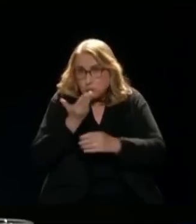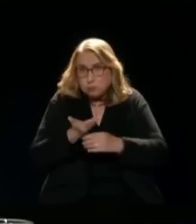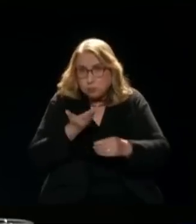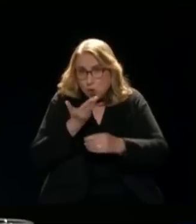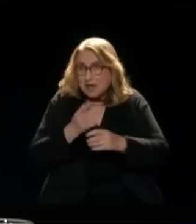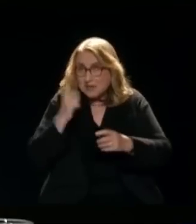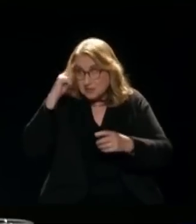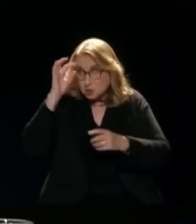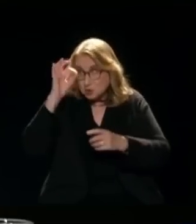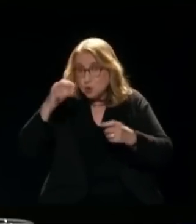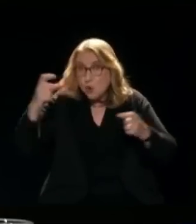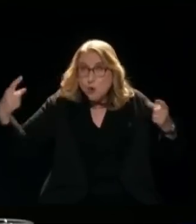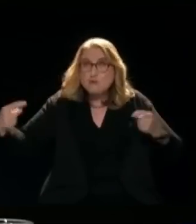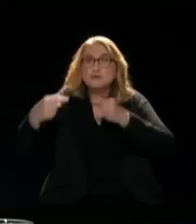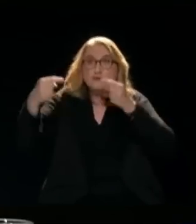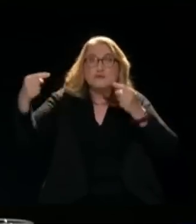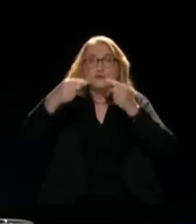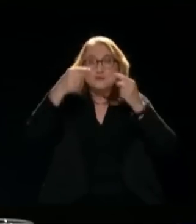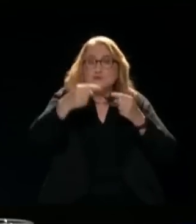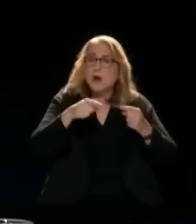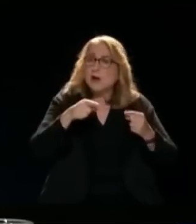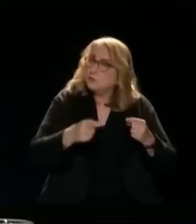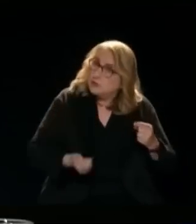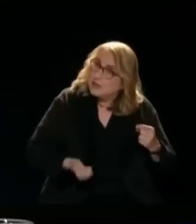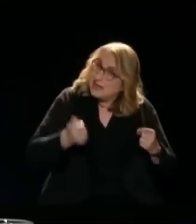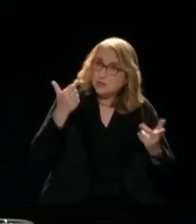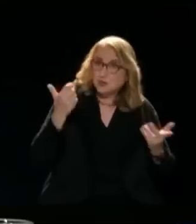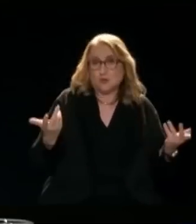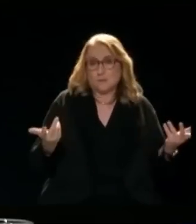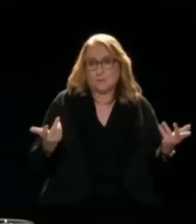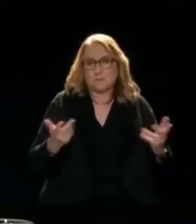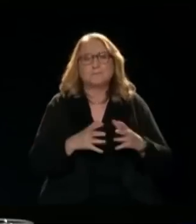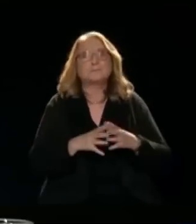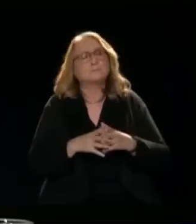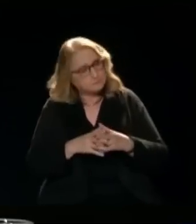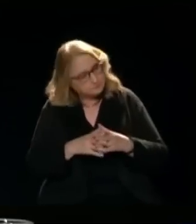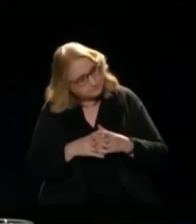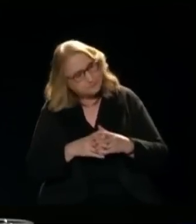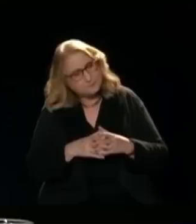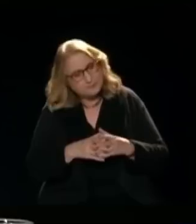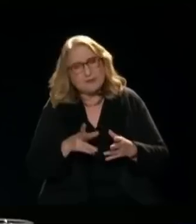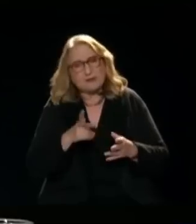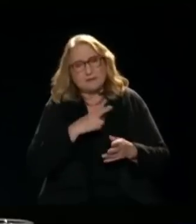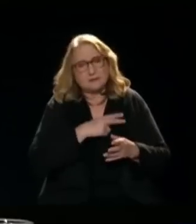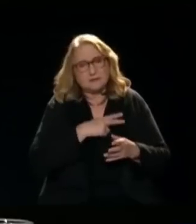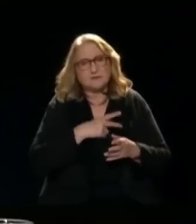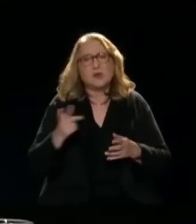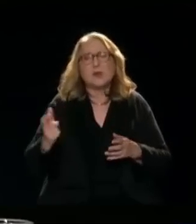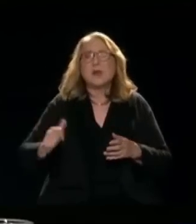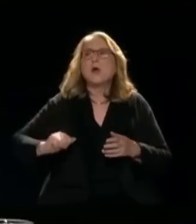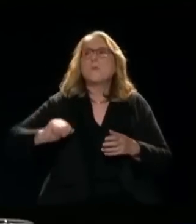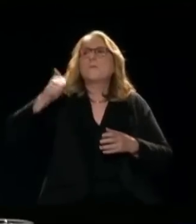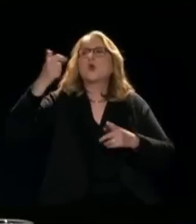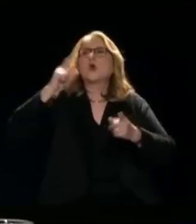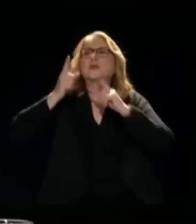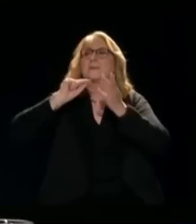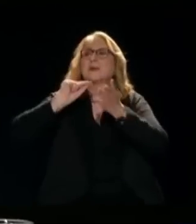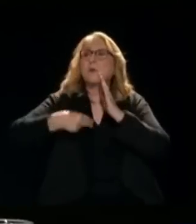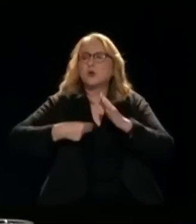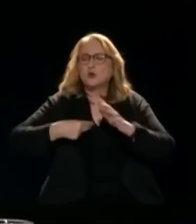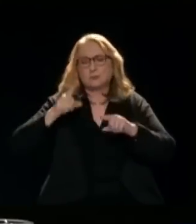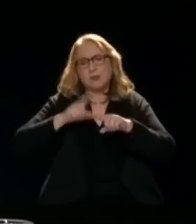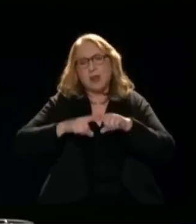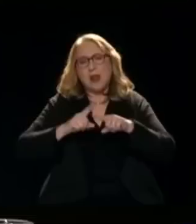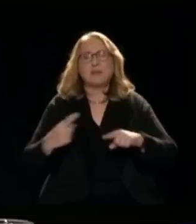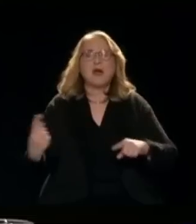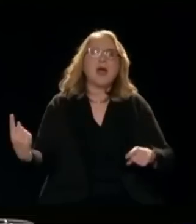είναι ότι ο ελληνικός λαός, όταν έχασε την εθνική του κυριαρχία στο πρώτο μνημόνιο, στην πρώτη Δανειακή Σύμβαση, το σχέδιο δηλαδή,